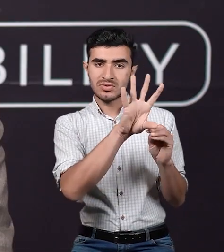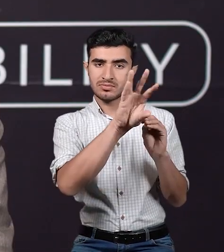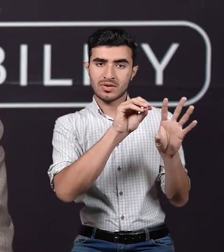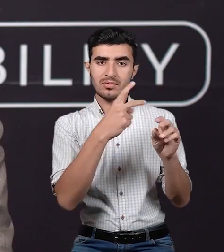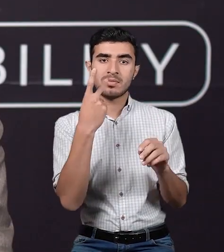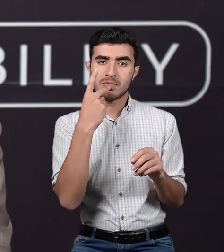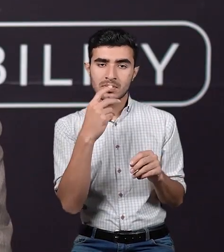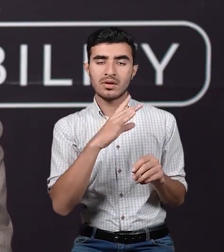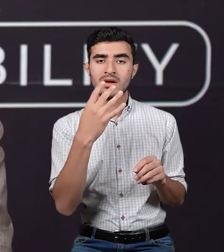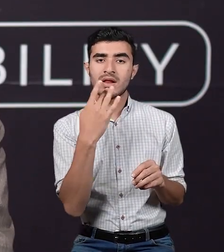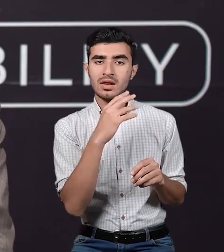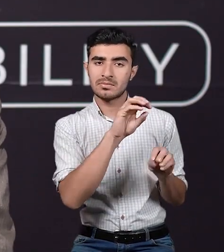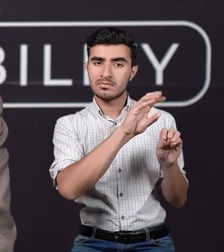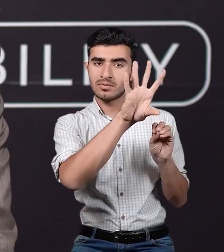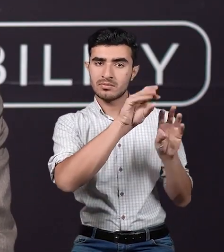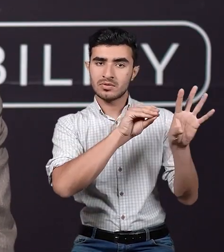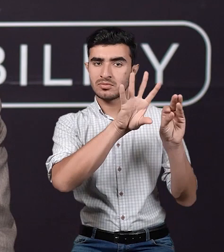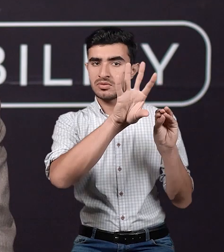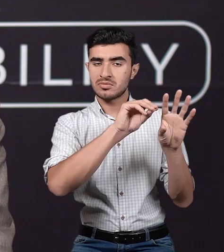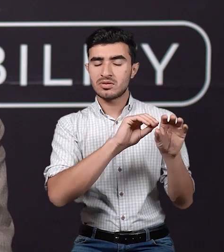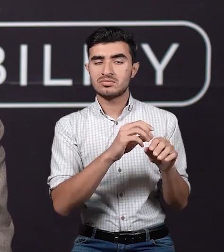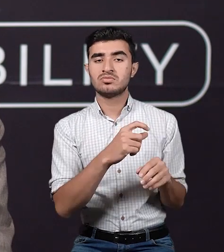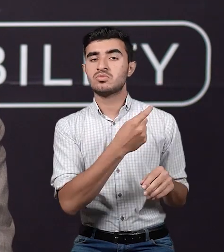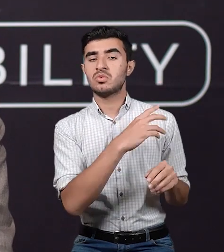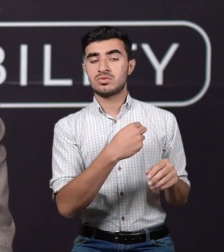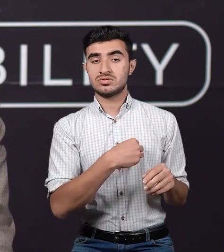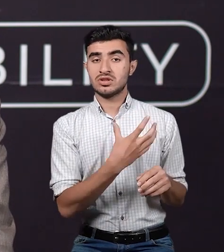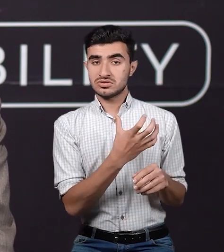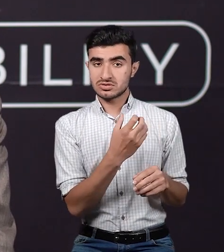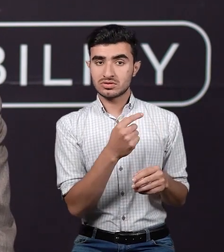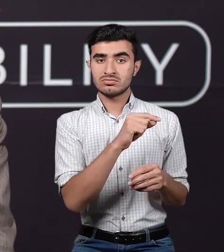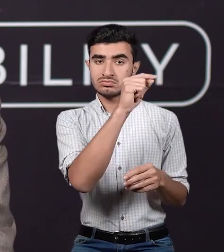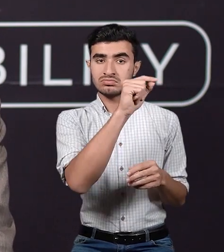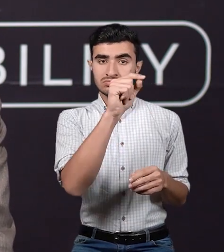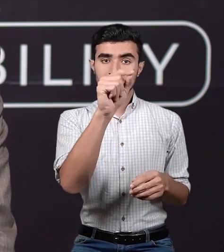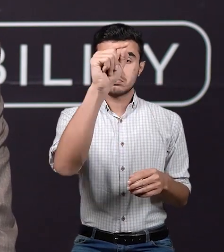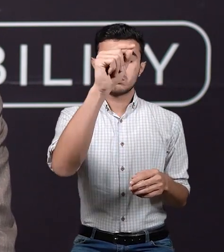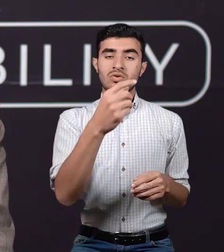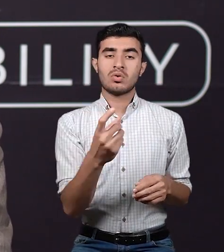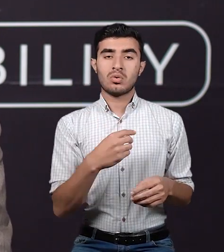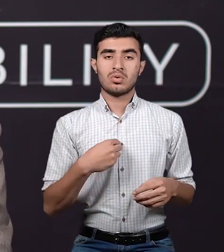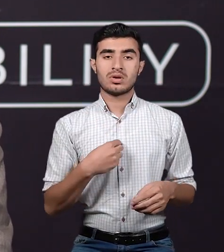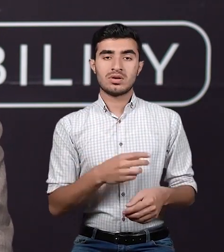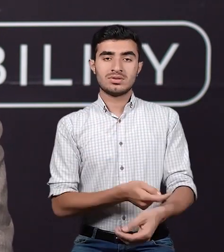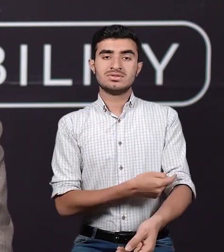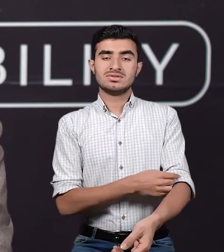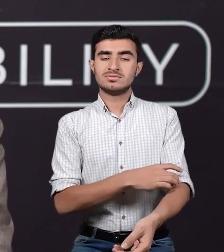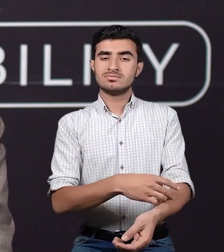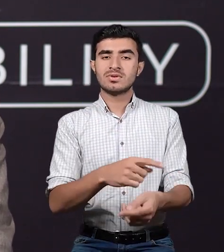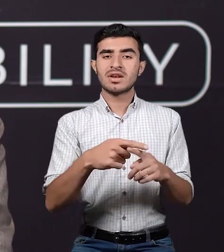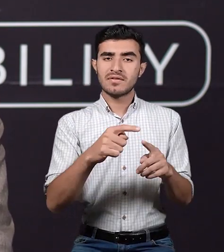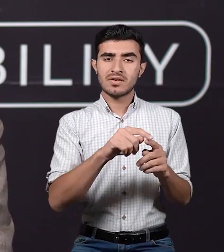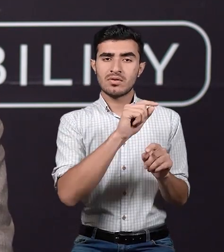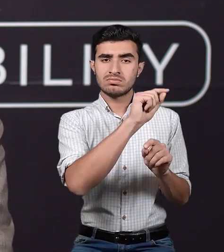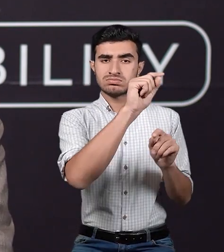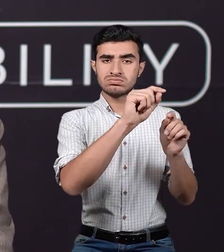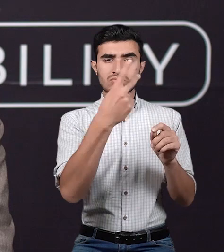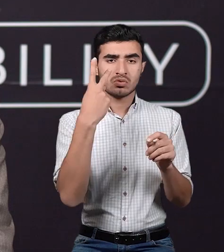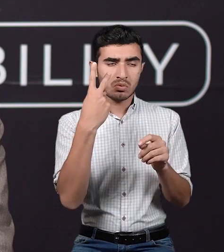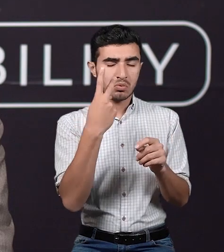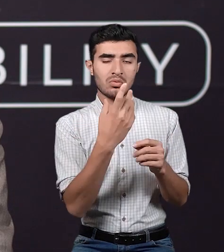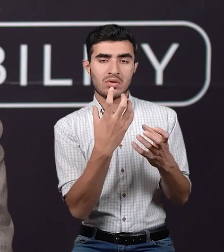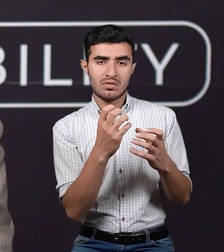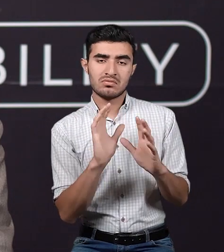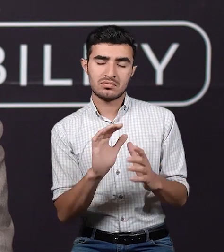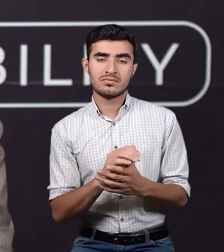گراف تیزی سے بے ترتیب ہو رہے تھے۔ آپ مریض کے کون ہیں؟ ڈاکٹر نے حیران اور پریشان چہرے